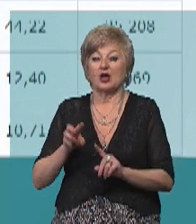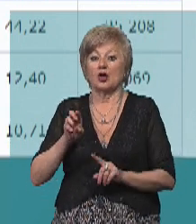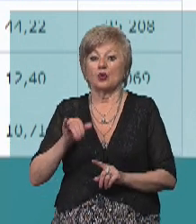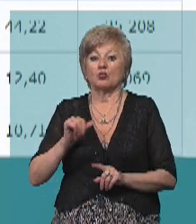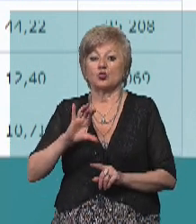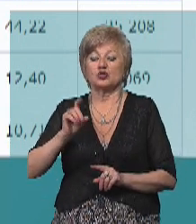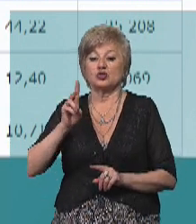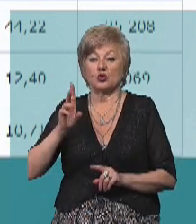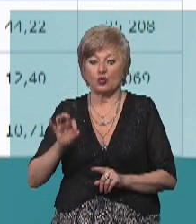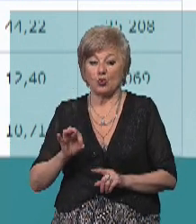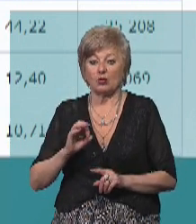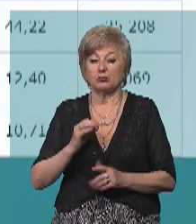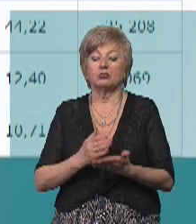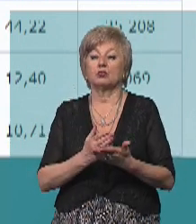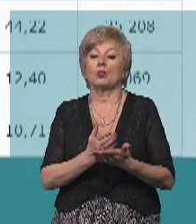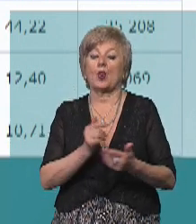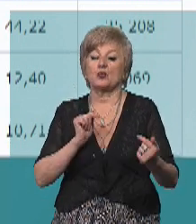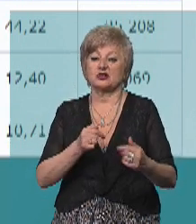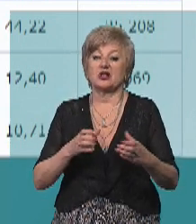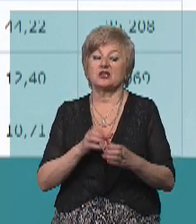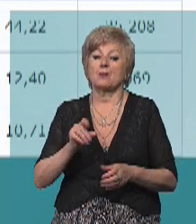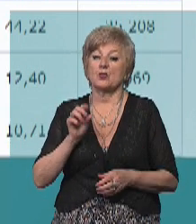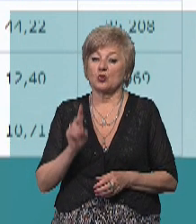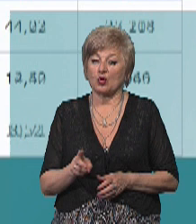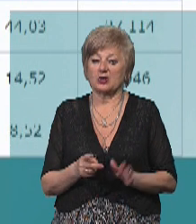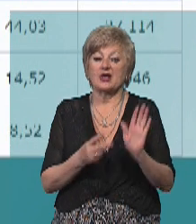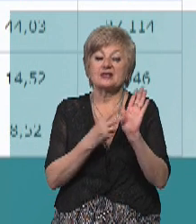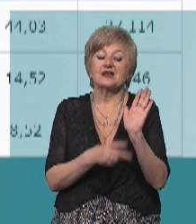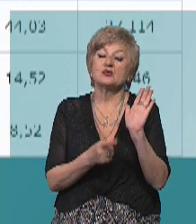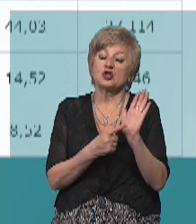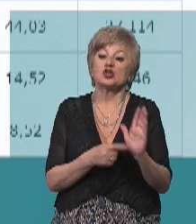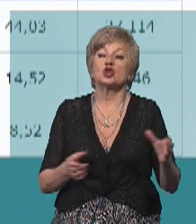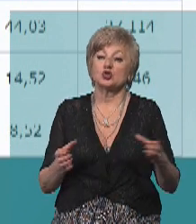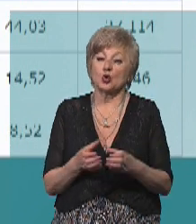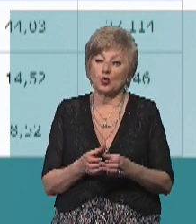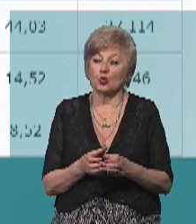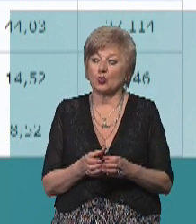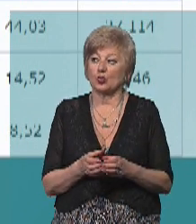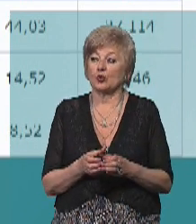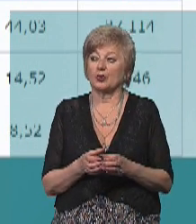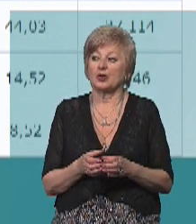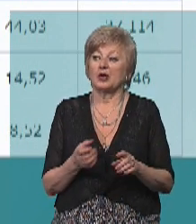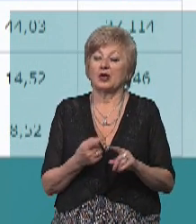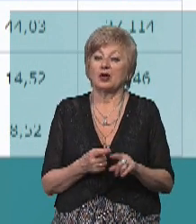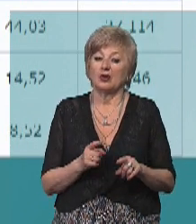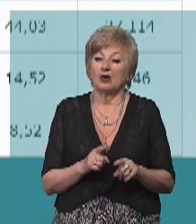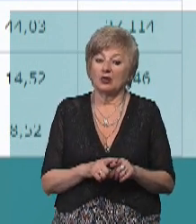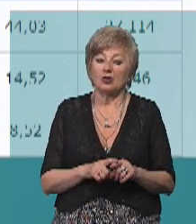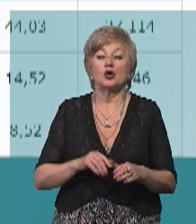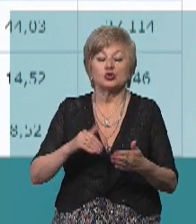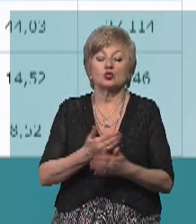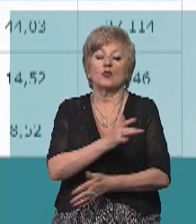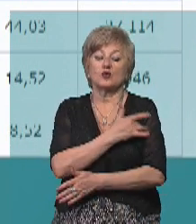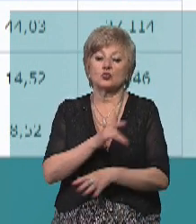Бусько, політична партія «Опозиційний блок». 76-й округ, будь ласка, це знову